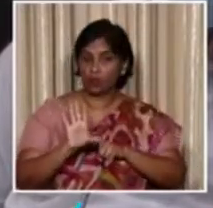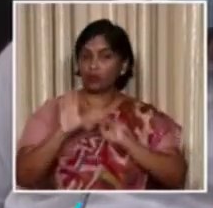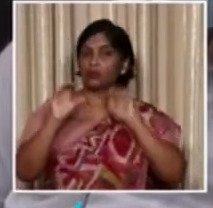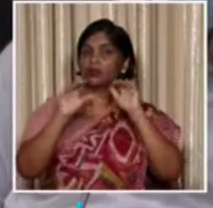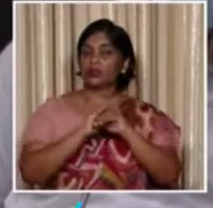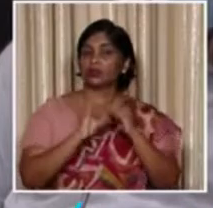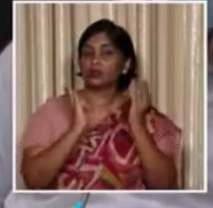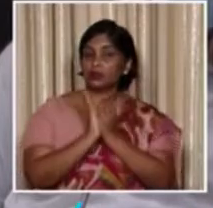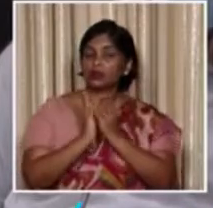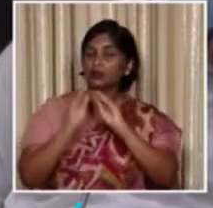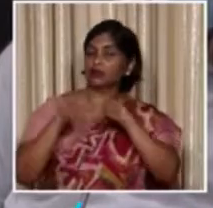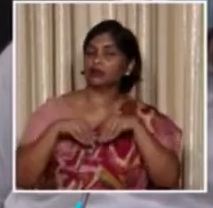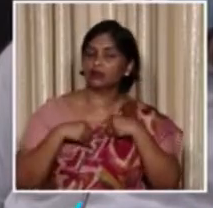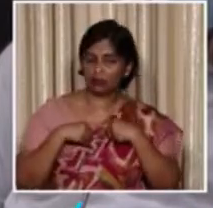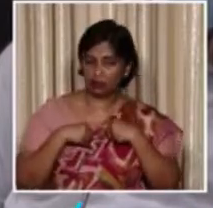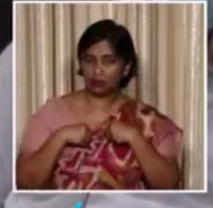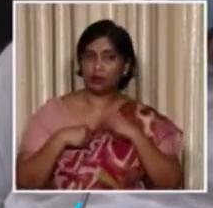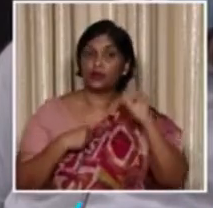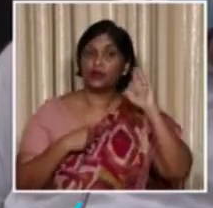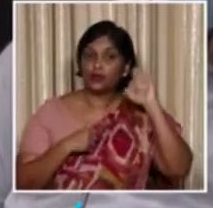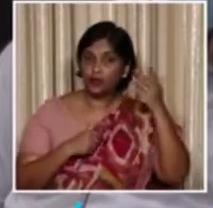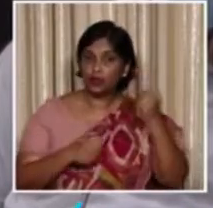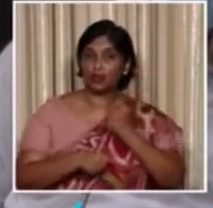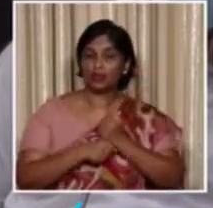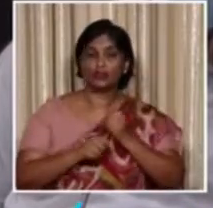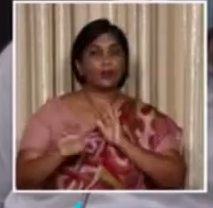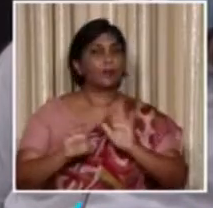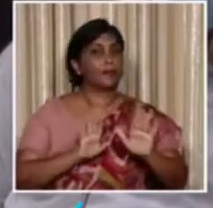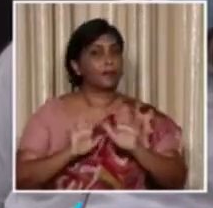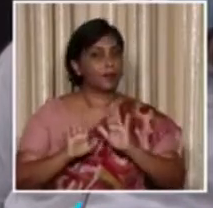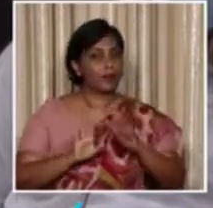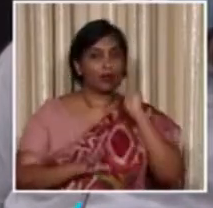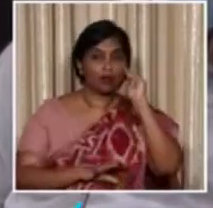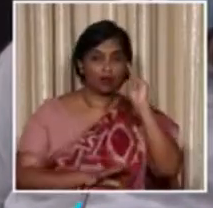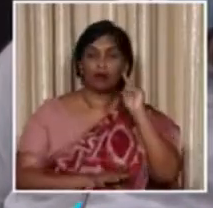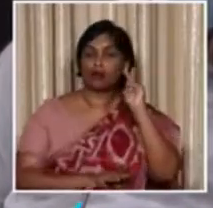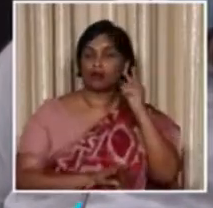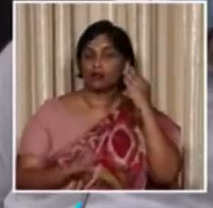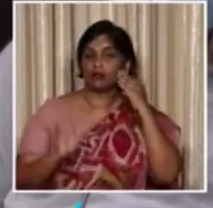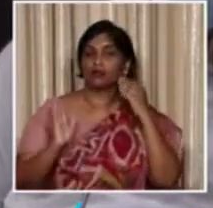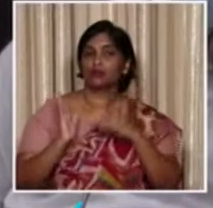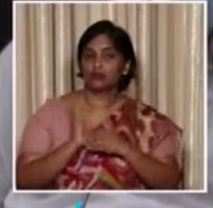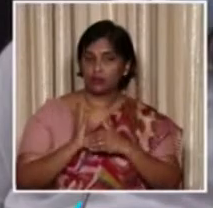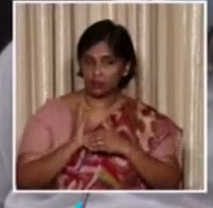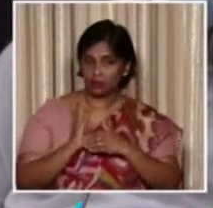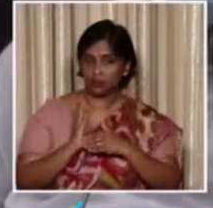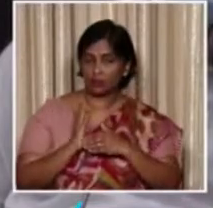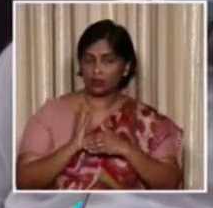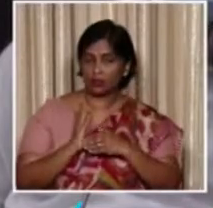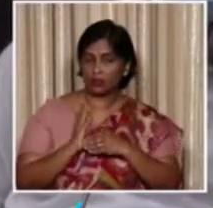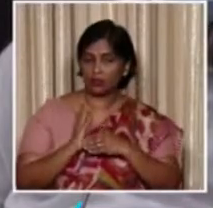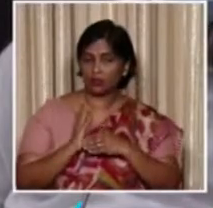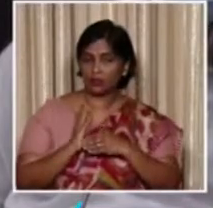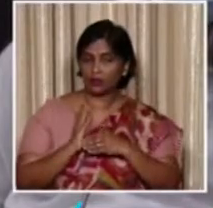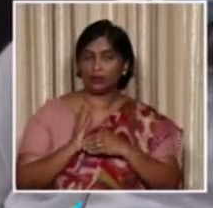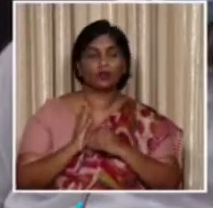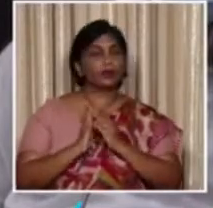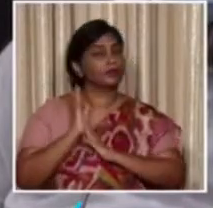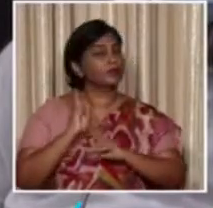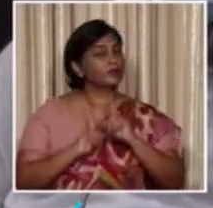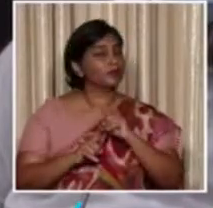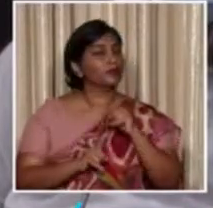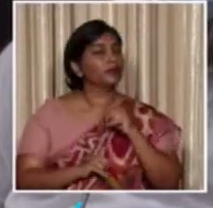හදාරන්නත් ශිෂ්‍යත්වයක් දුන්නා. විශේෂයෙන්ම රාජ්‍ය පරිපාලනය සහ කළමනාකරණය පිළිබඳව මේ